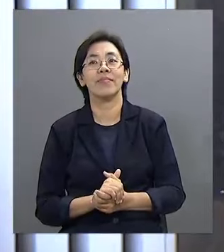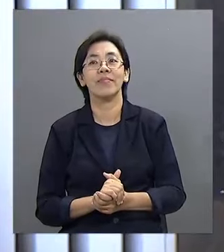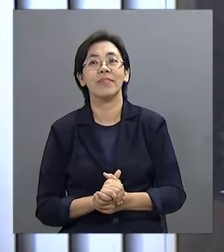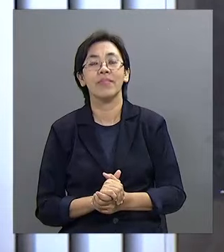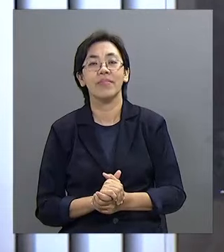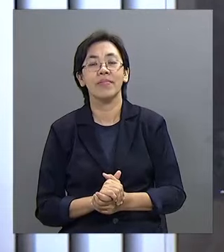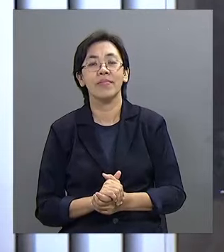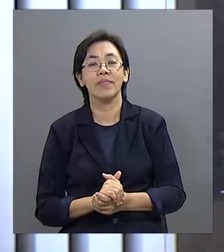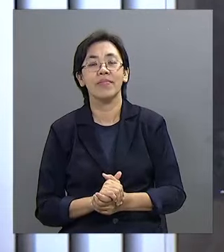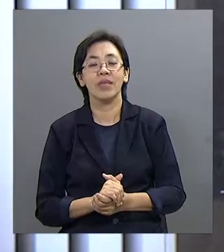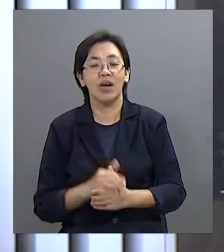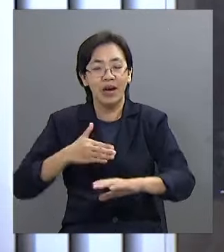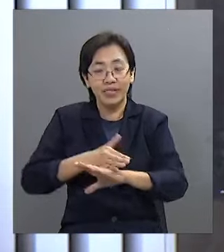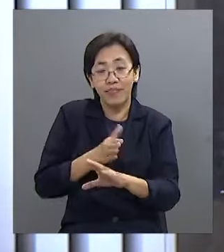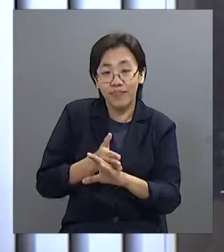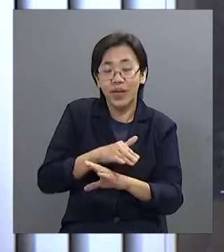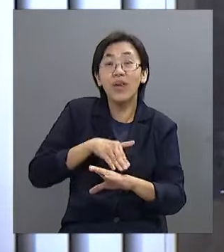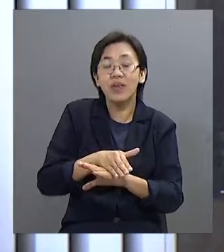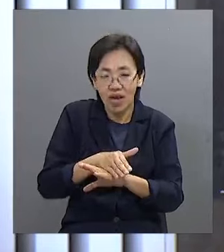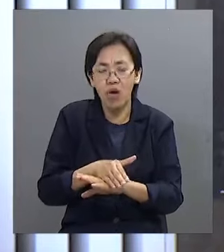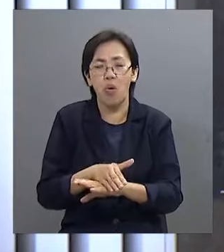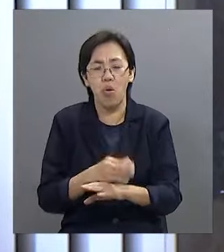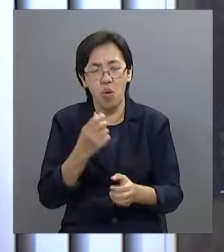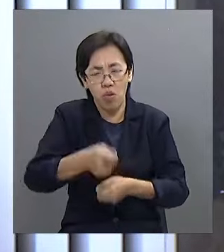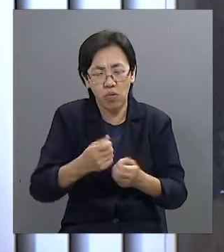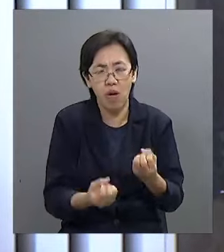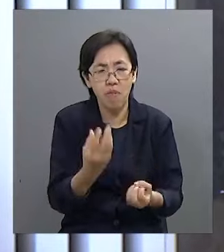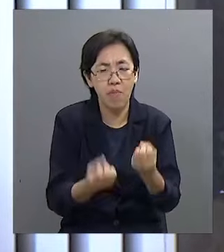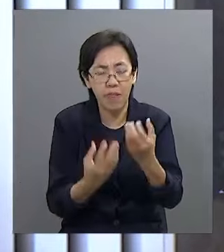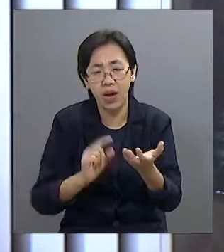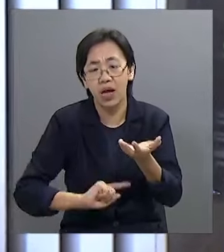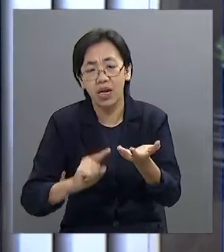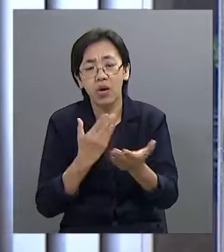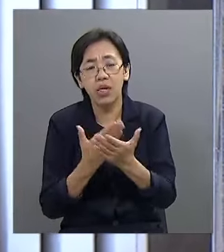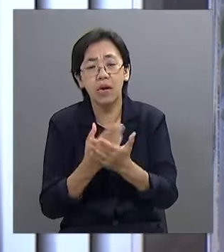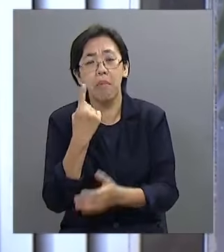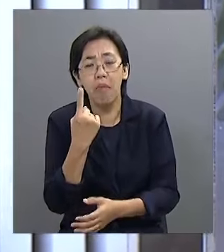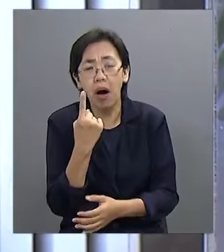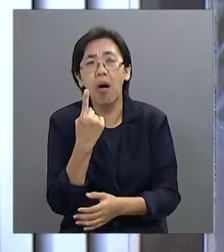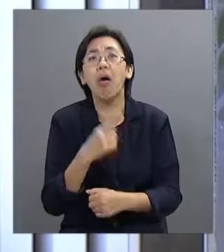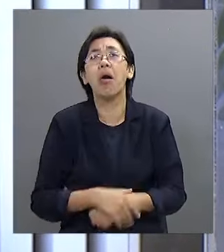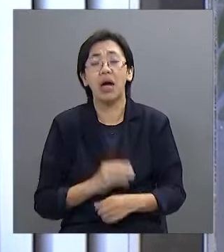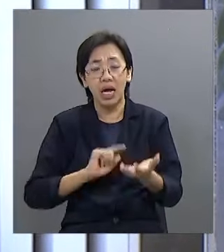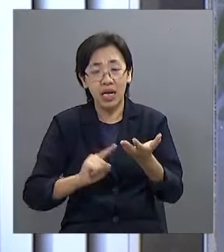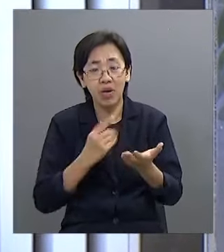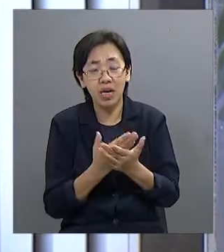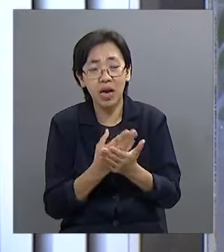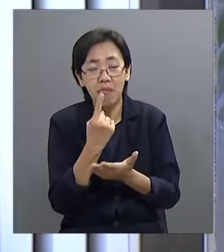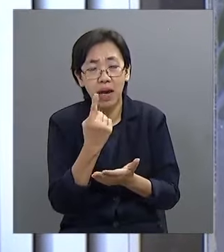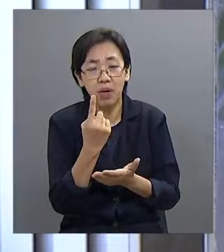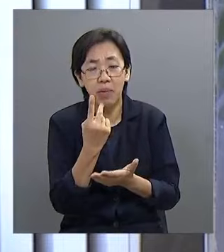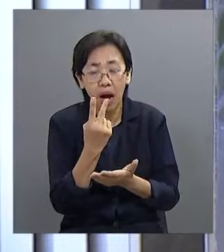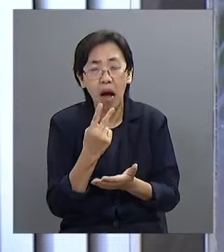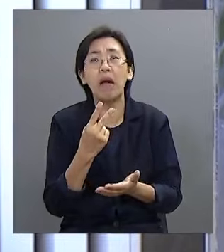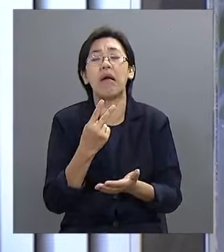ออกเยอะที่ไร่เกษตรกรบ่นว่าคนไปรับซื้อเนี่ยกิโลกรัมละบาทเองเหรอ โอ้ บาท2บาทเองแต่พอเราดูห้างตกลูกหลาย10บ